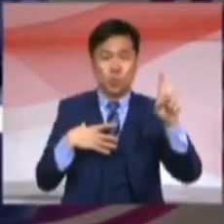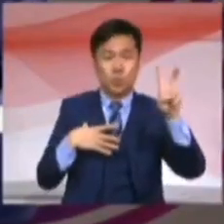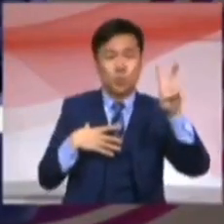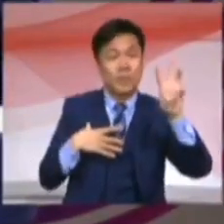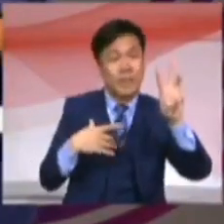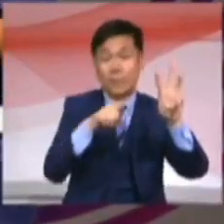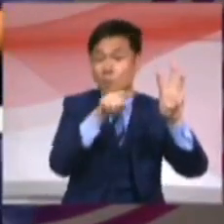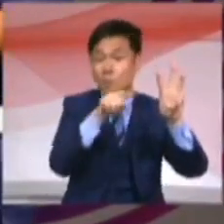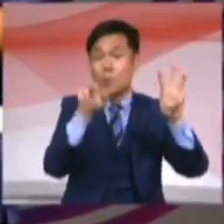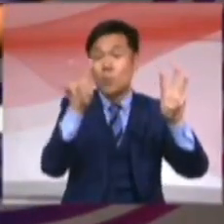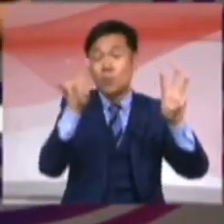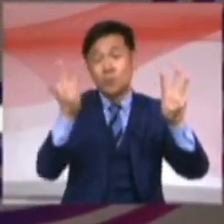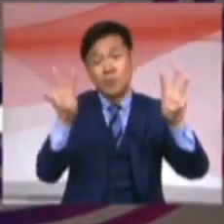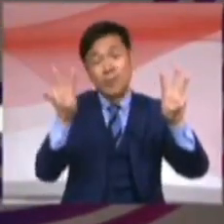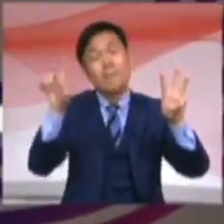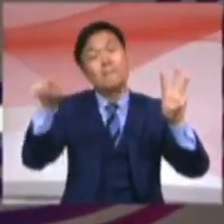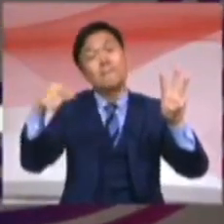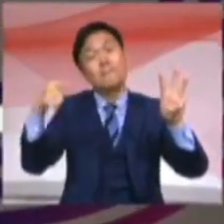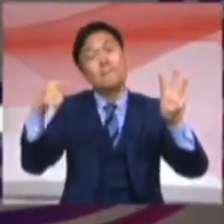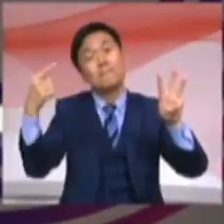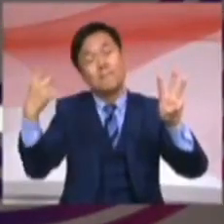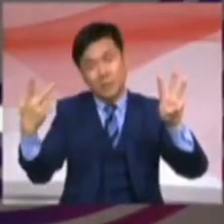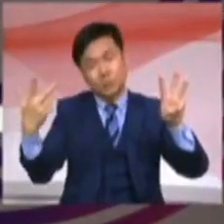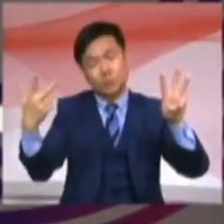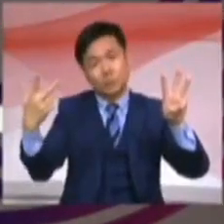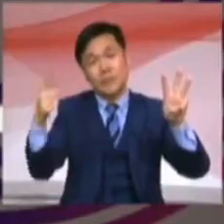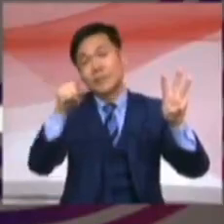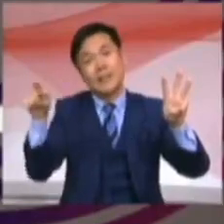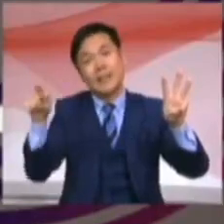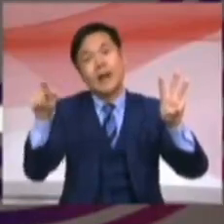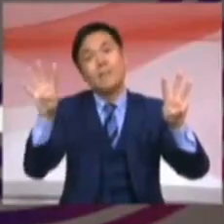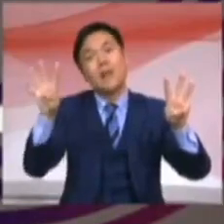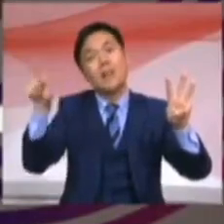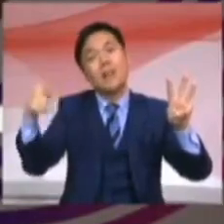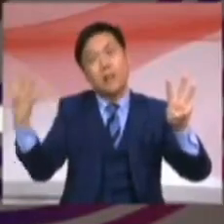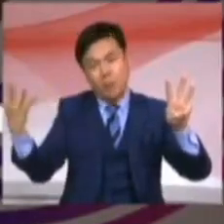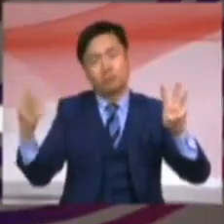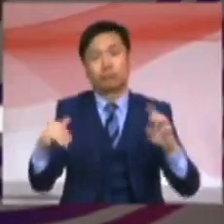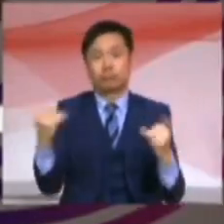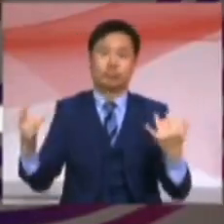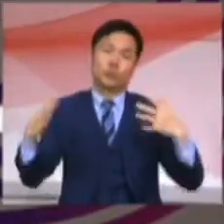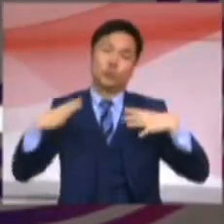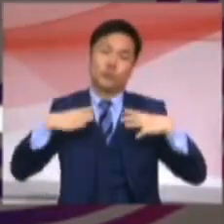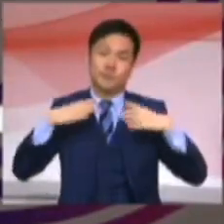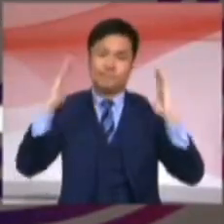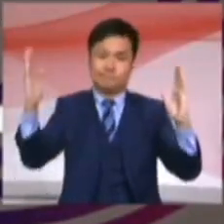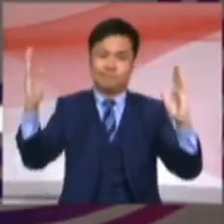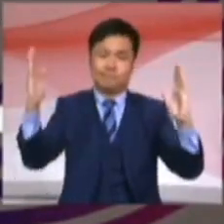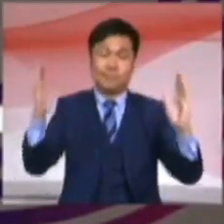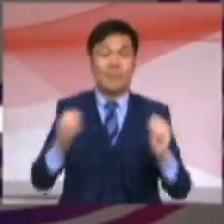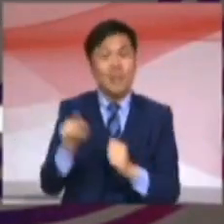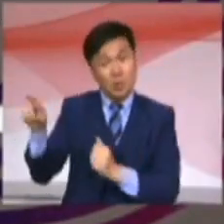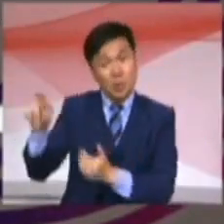Mac sehingga 3 hingga 4 April. Maka murid sekolah menengah